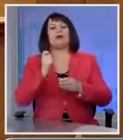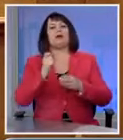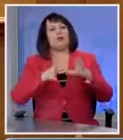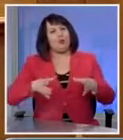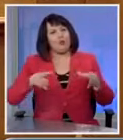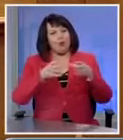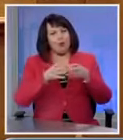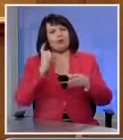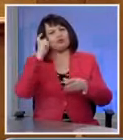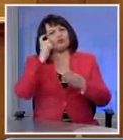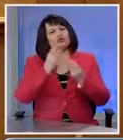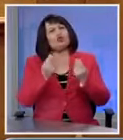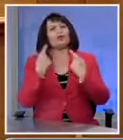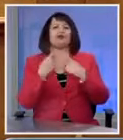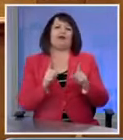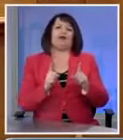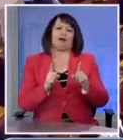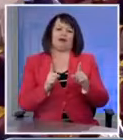άλλους όρους.